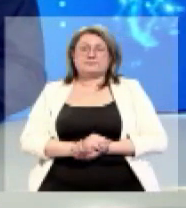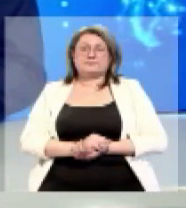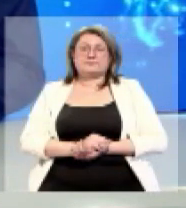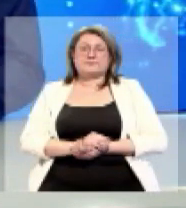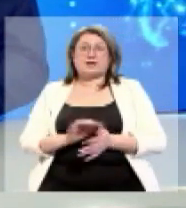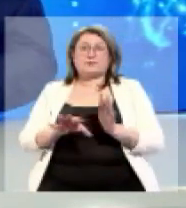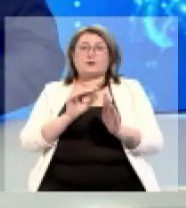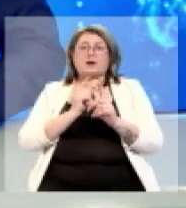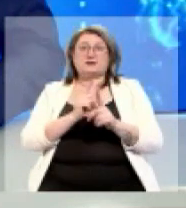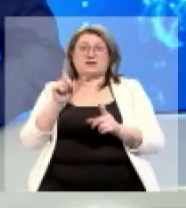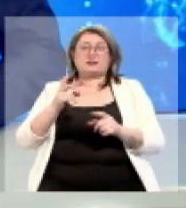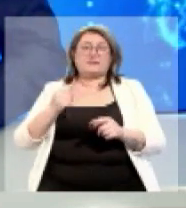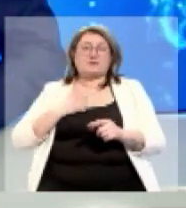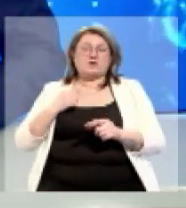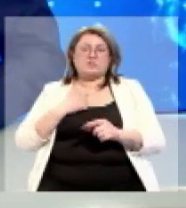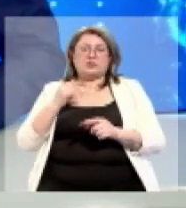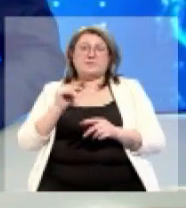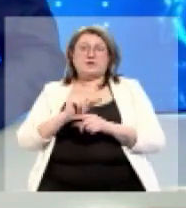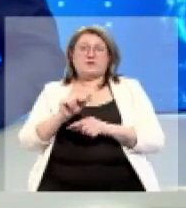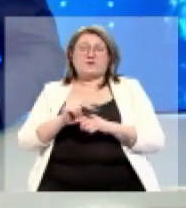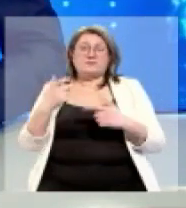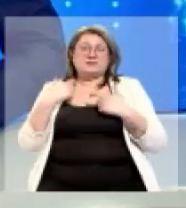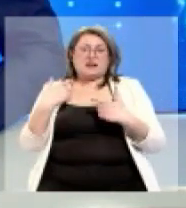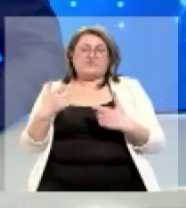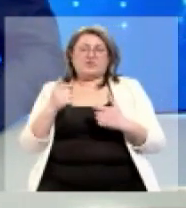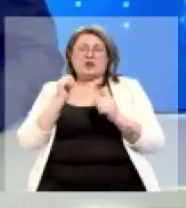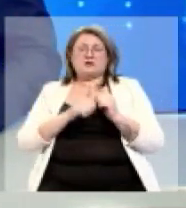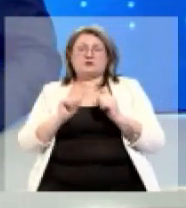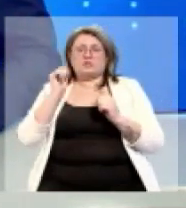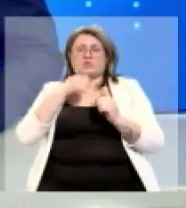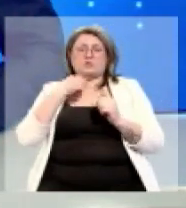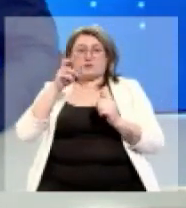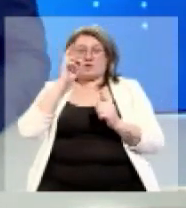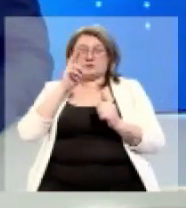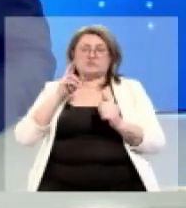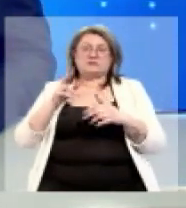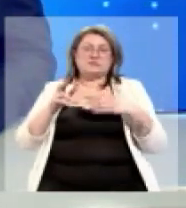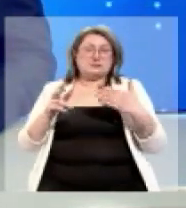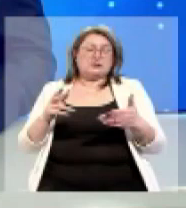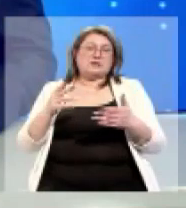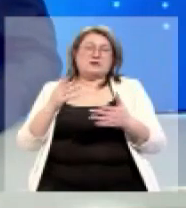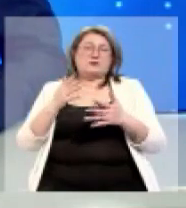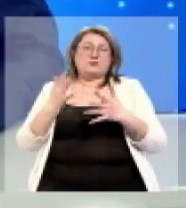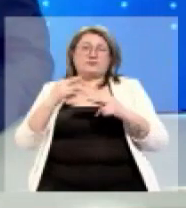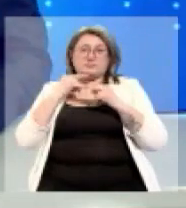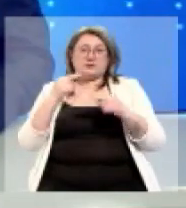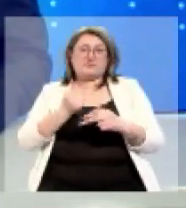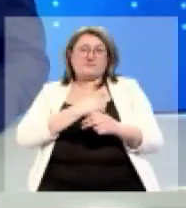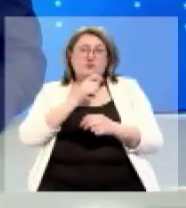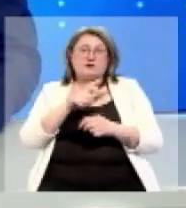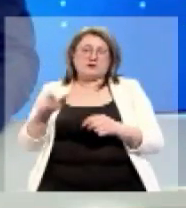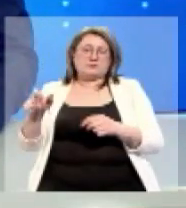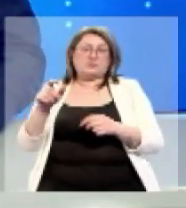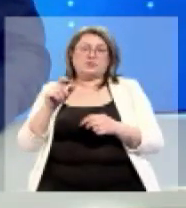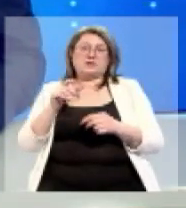Әскери қызметке үміткерлерді іріктеу және офицерлерді дайындау. Мемлекет тарапы жыл өткен сайын әскерилерге көңіл бөліп, шекара қызметін